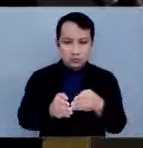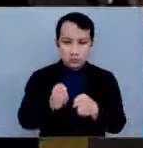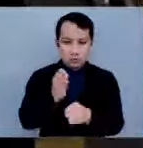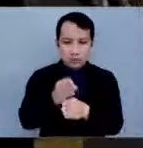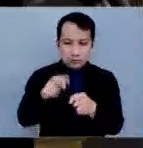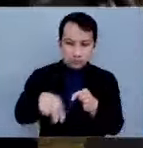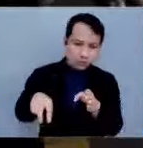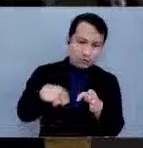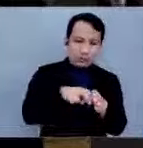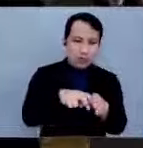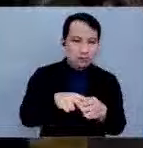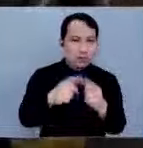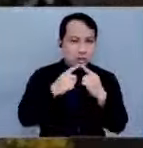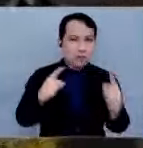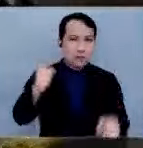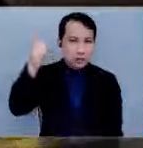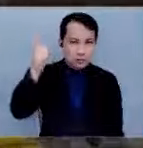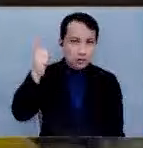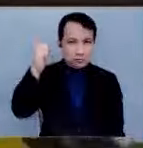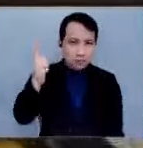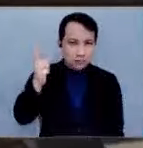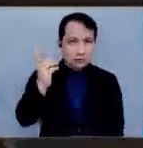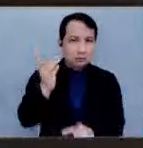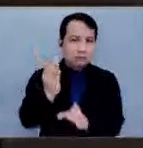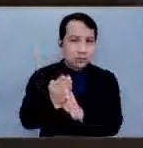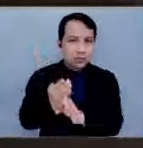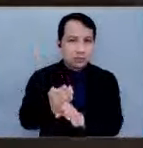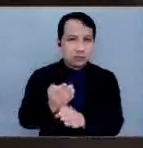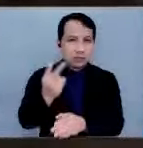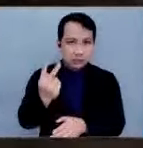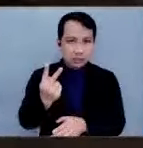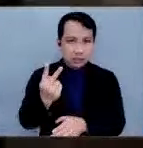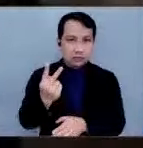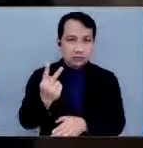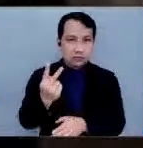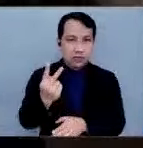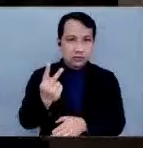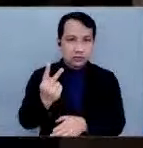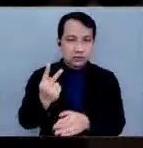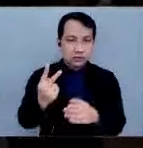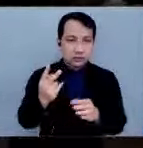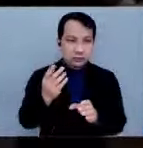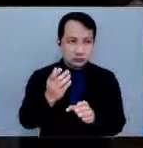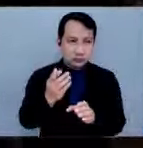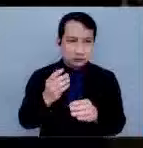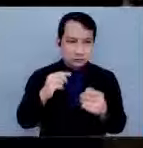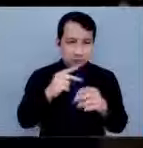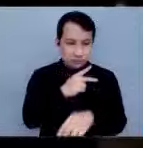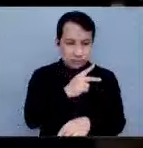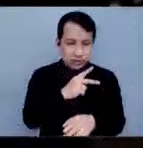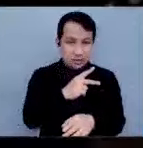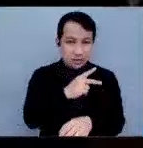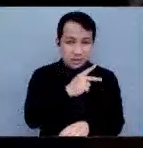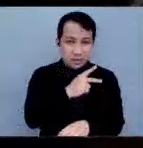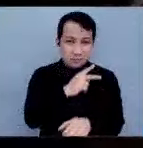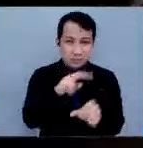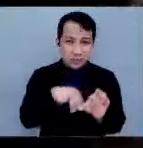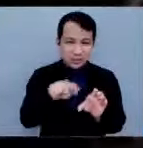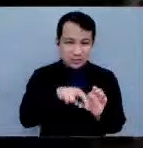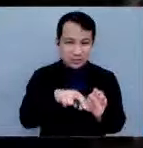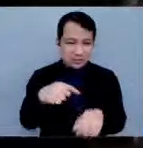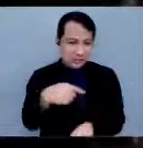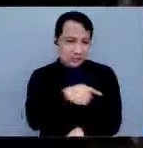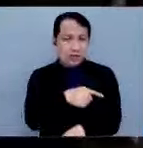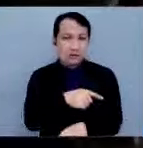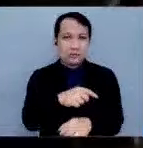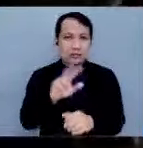saka nagpaputok ng baril. 2 pasahero ang tinamaan ng bala. 3 oras ang itinagal ng hijacking.